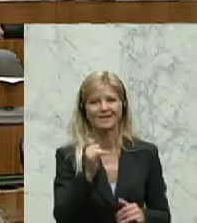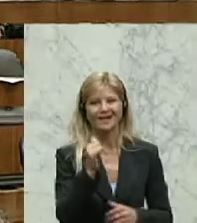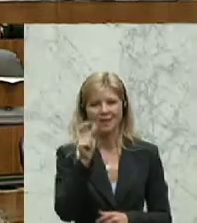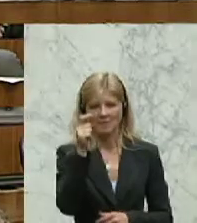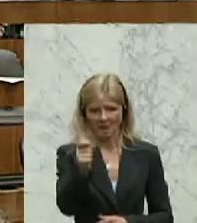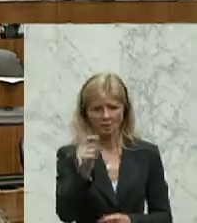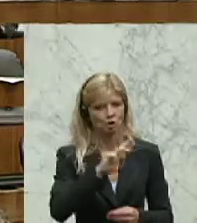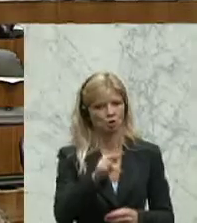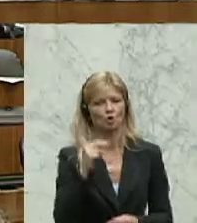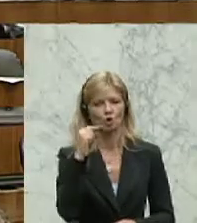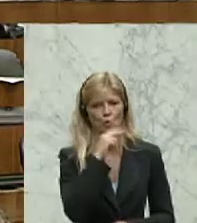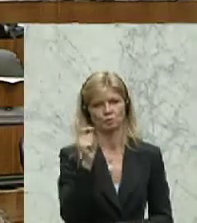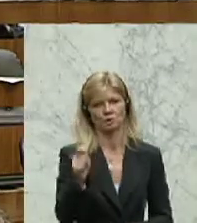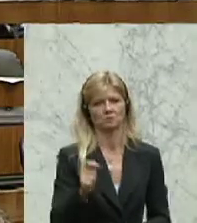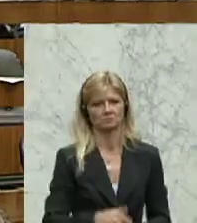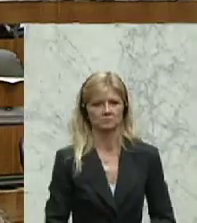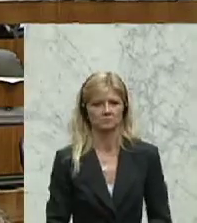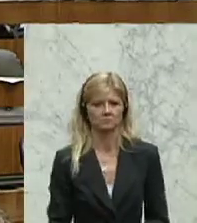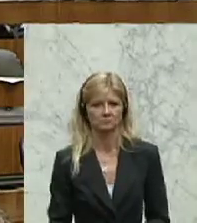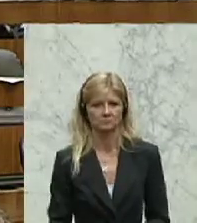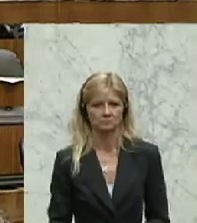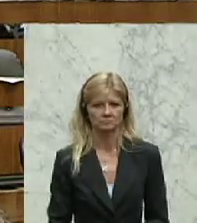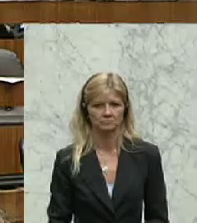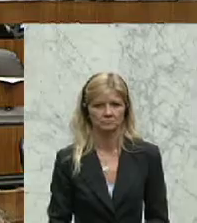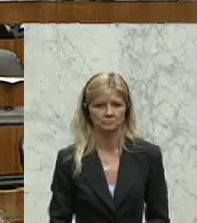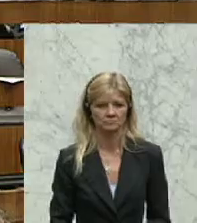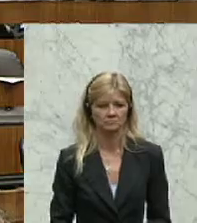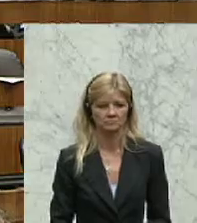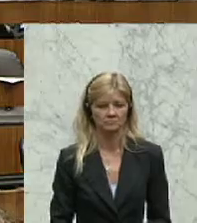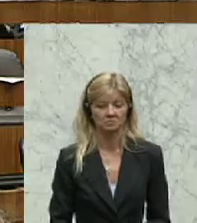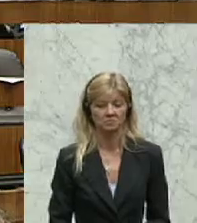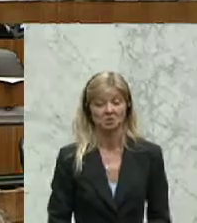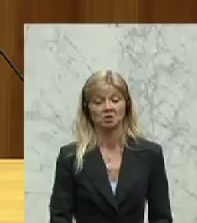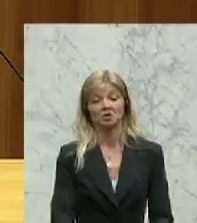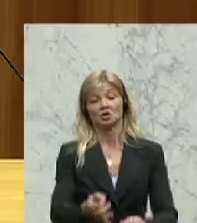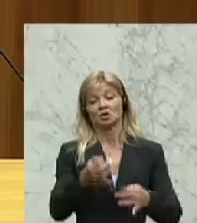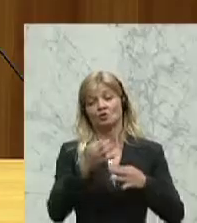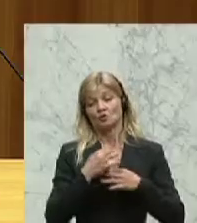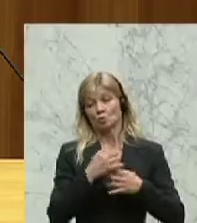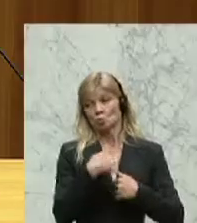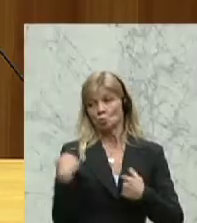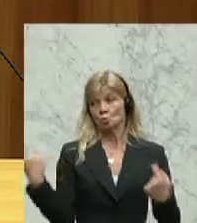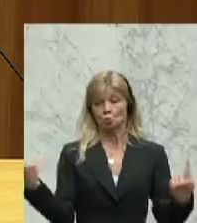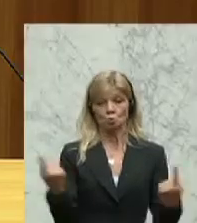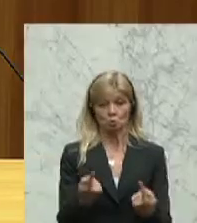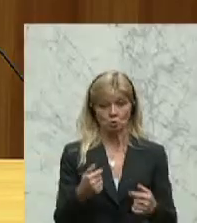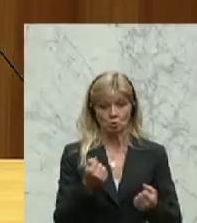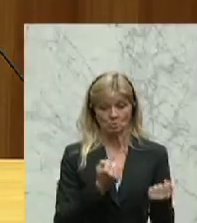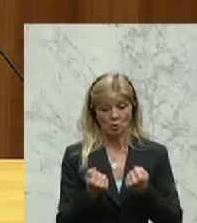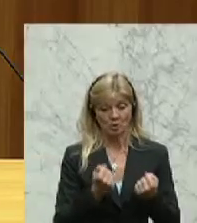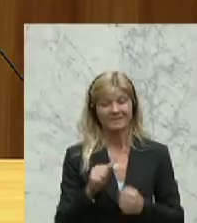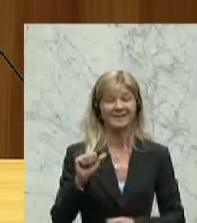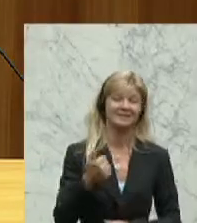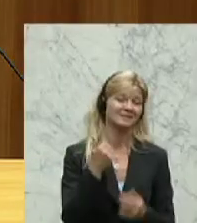es ist für uns politiker glaube erste priorität dass wir danach dafür sorgen